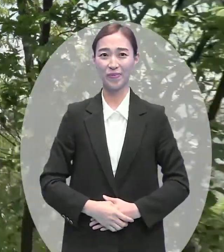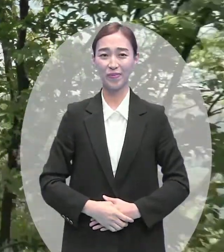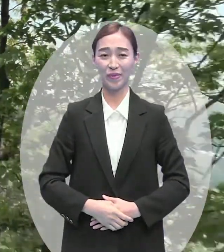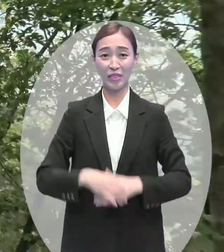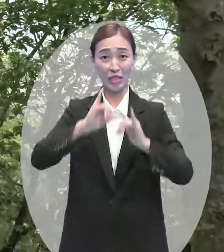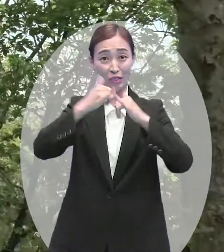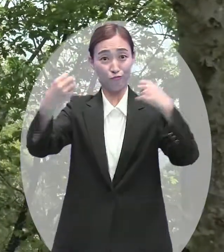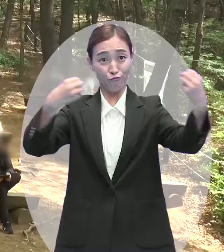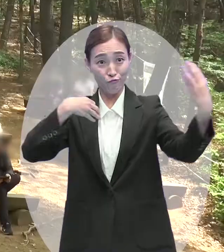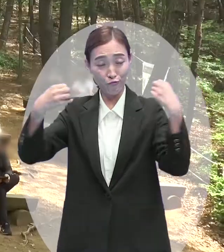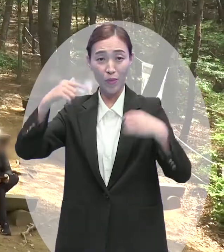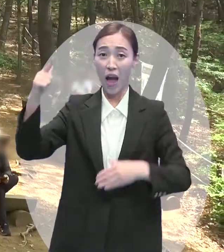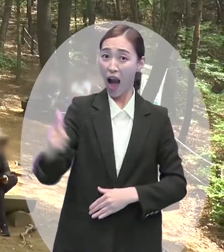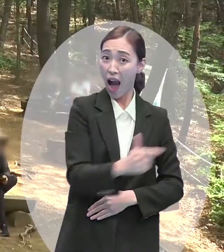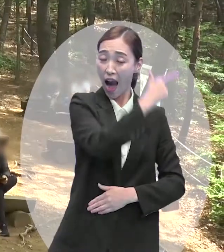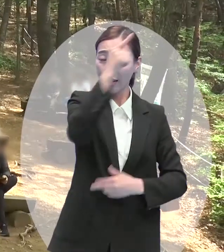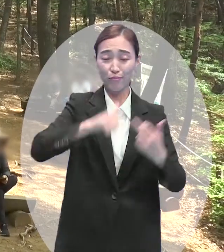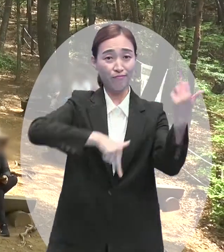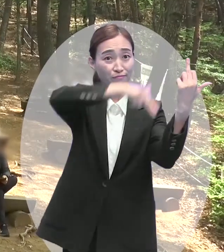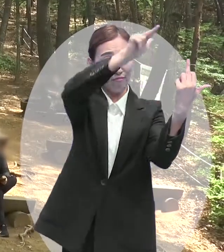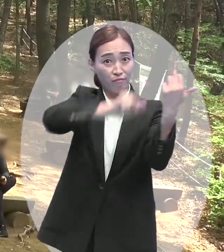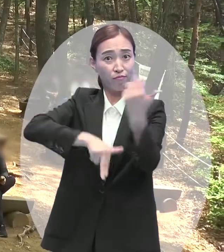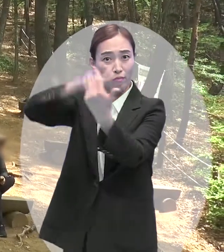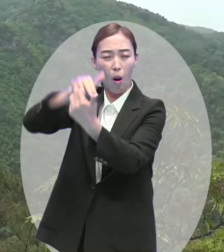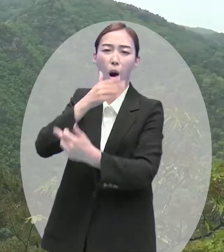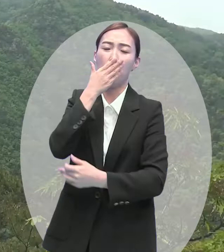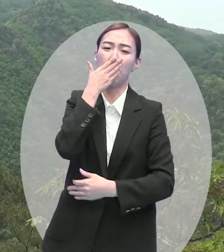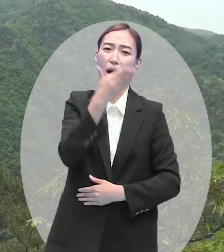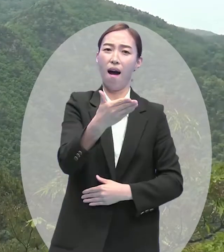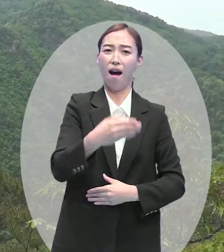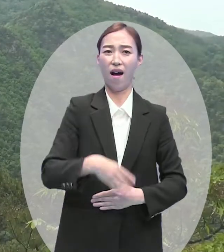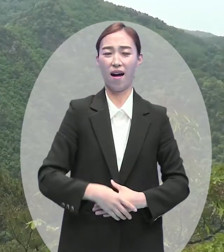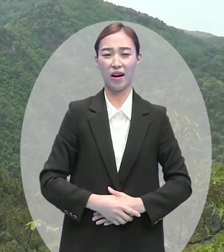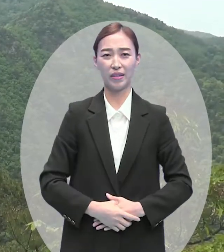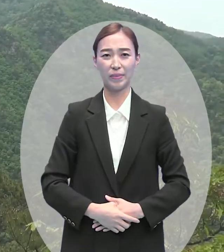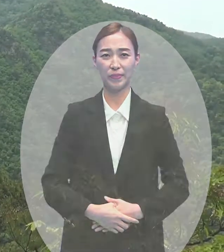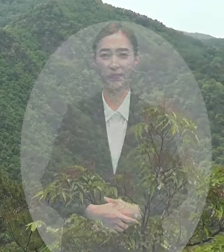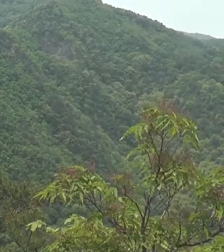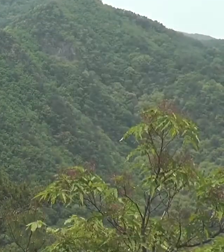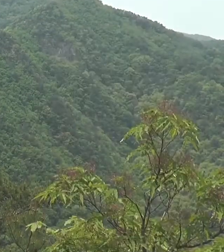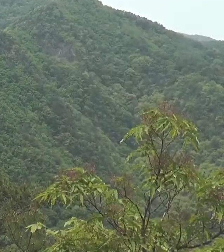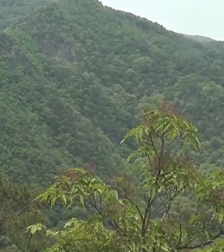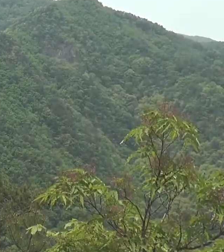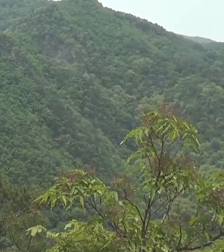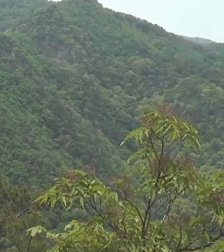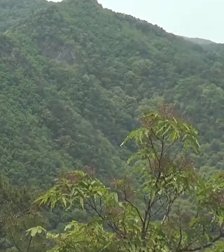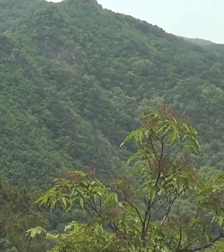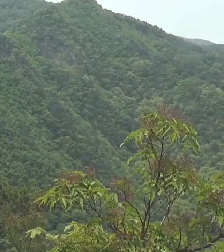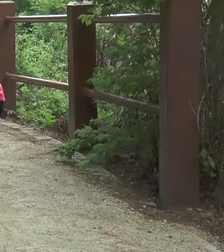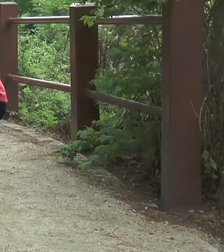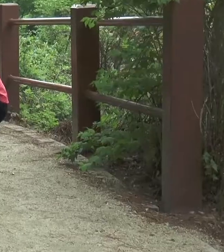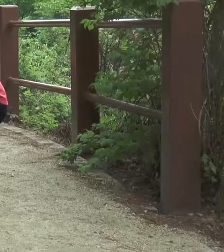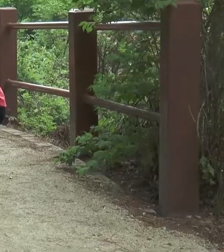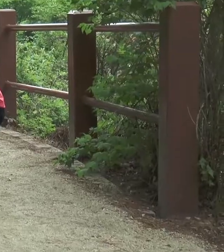앞서 시민이 말씀하신 것처럼 하르코스 등산으로 제격인 것 같습니다.